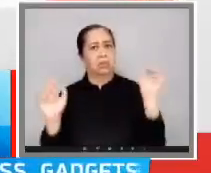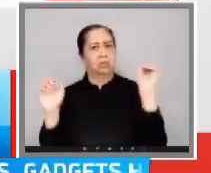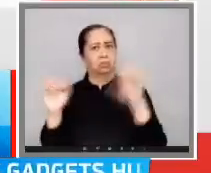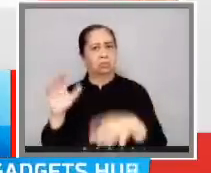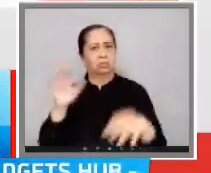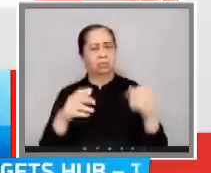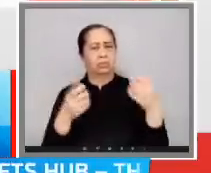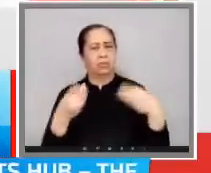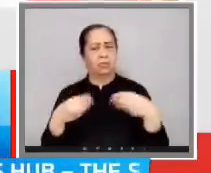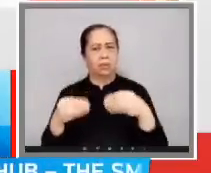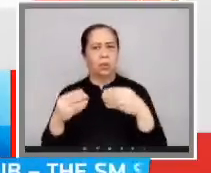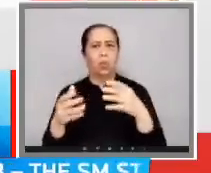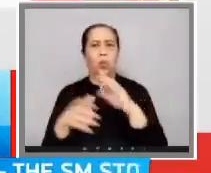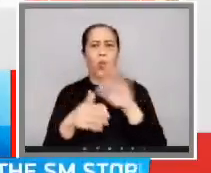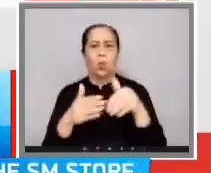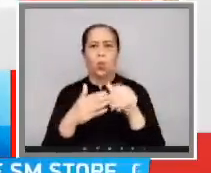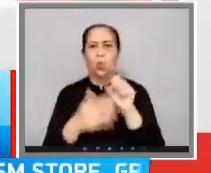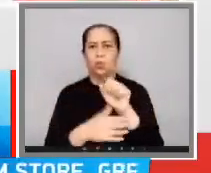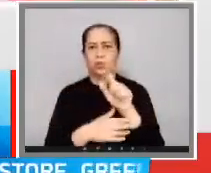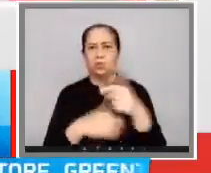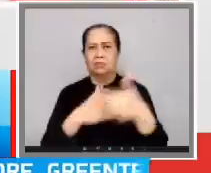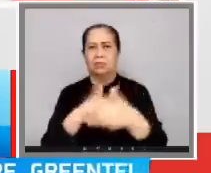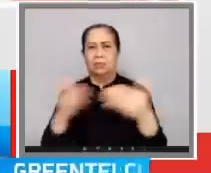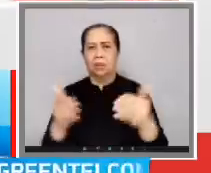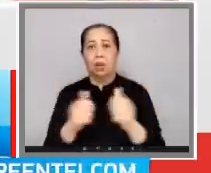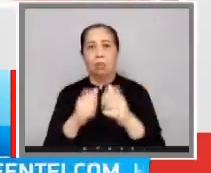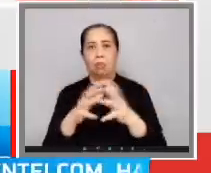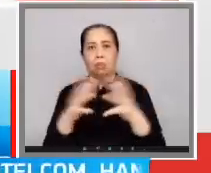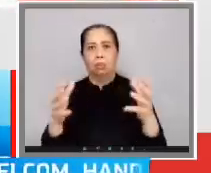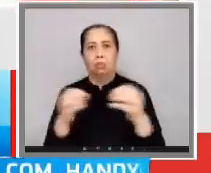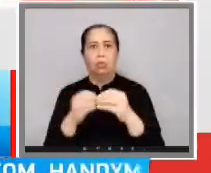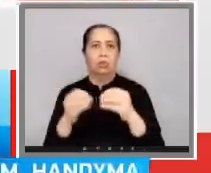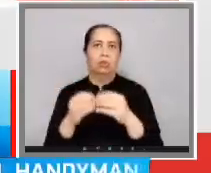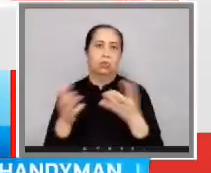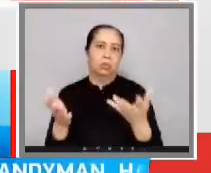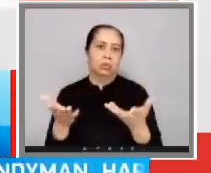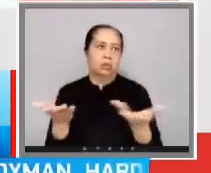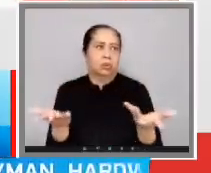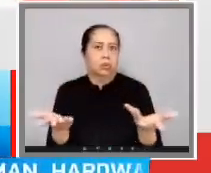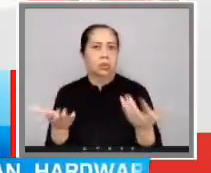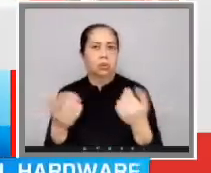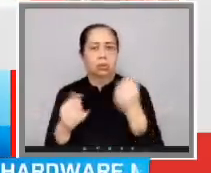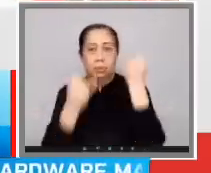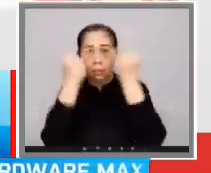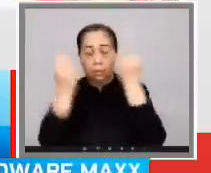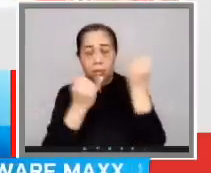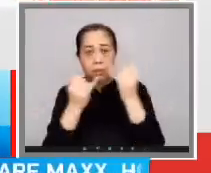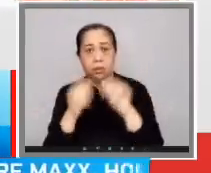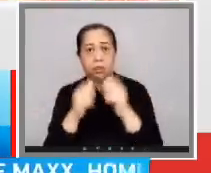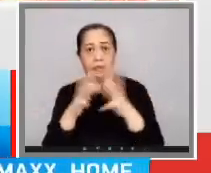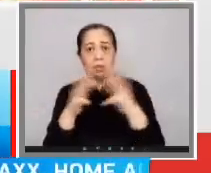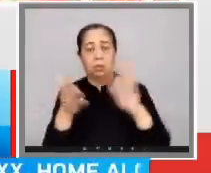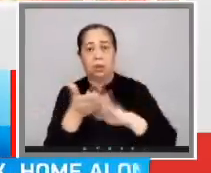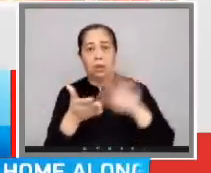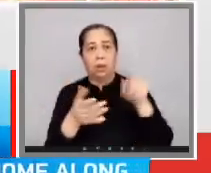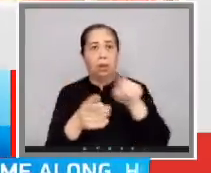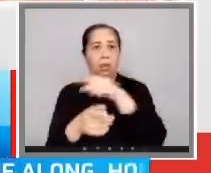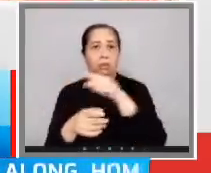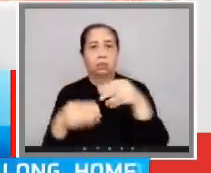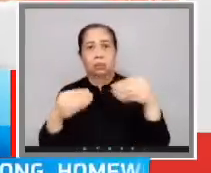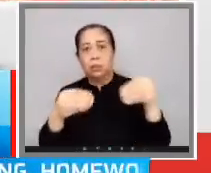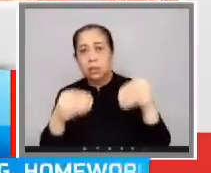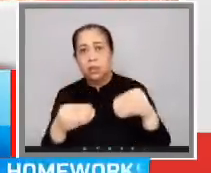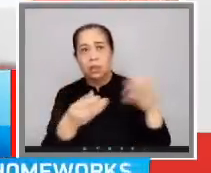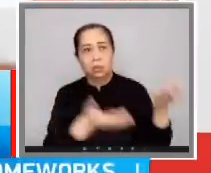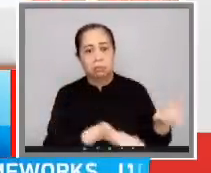bintanang wholesale. Kasi nga, kahon-kahon, eh how can, you cannot imagine kung gaano kamahal ito lalo sa mga palengke na